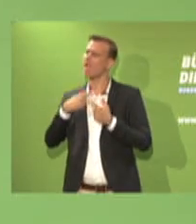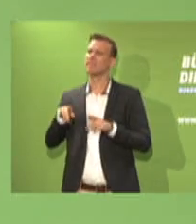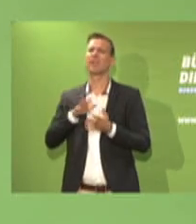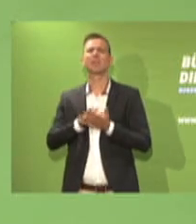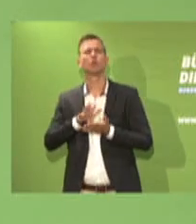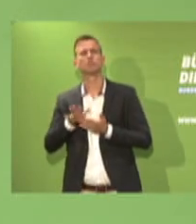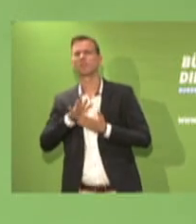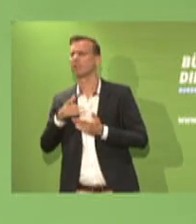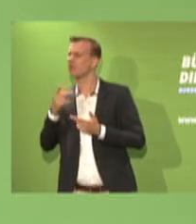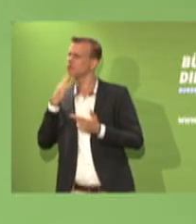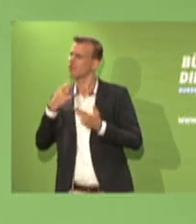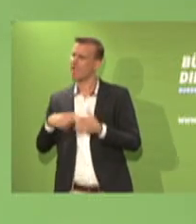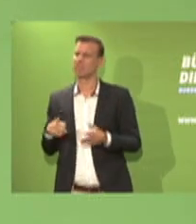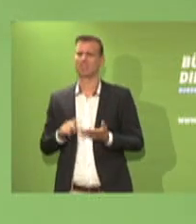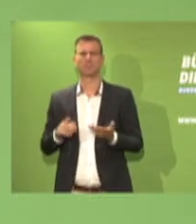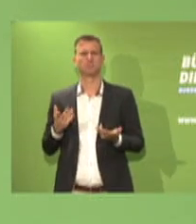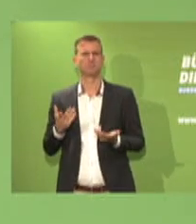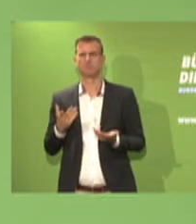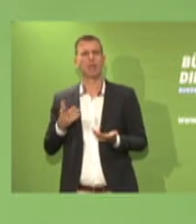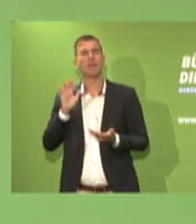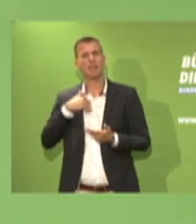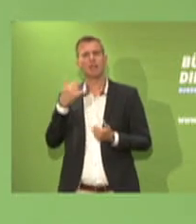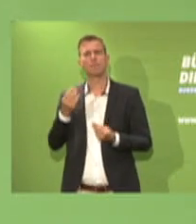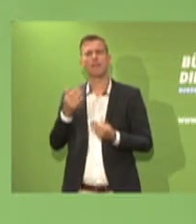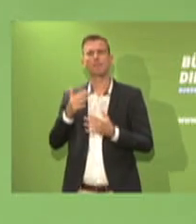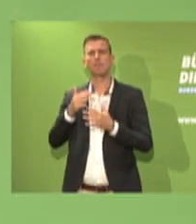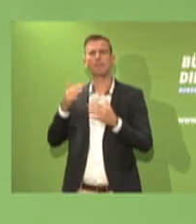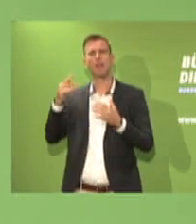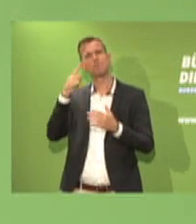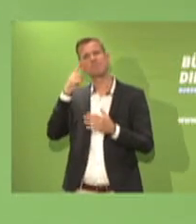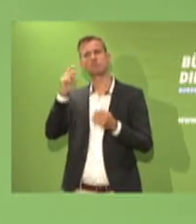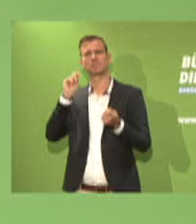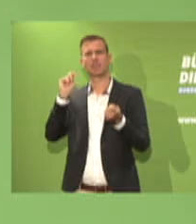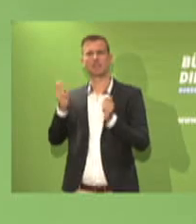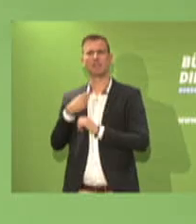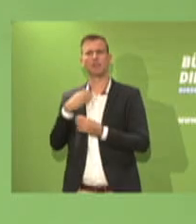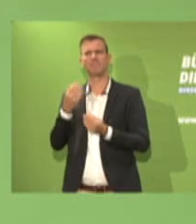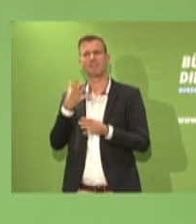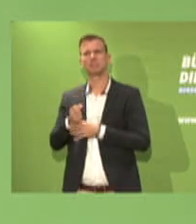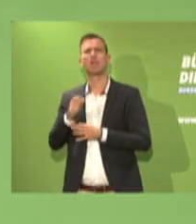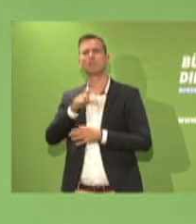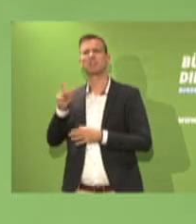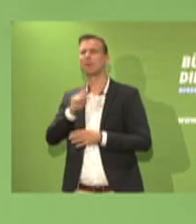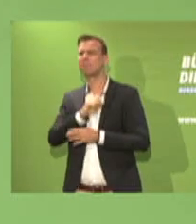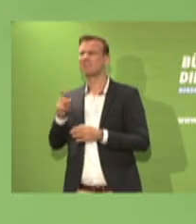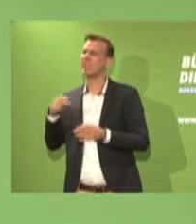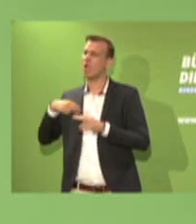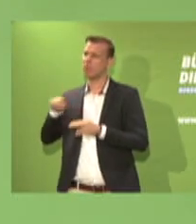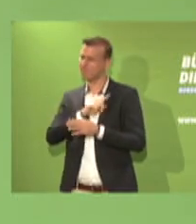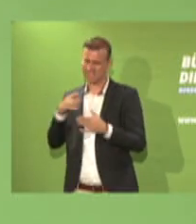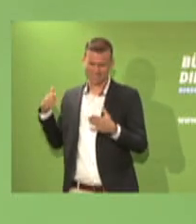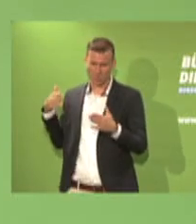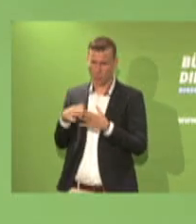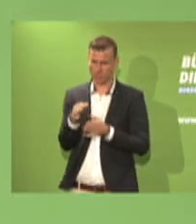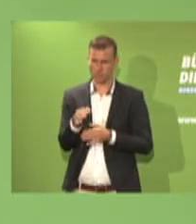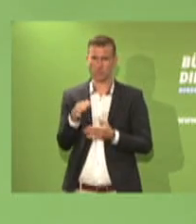konsumieren möchten. Und wir stellen aber diesen Bewusstseinswandel fest. Wir stellen fest, dass eben Menschen nicht mehr möchten, dass die Autobahn bis ins letzte Dorf führt oder